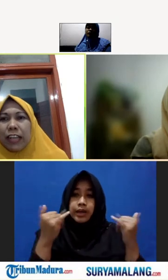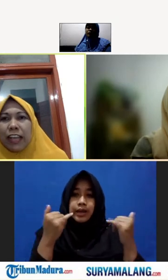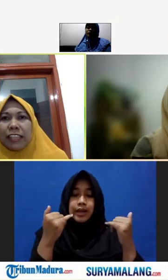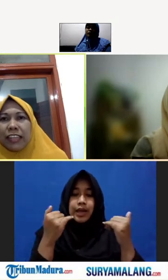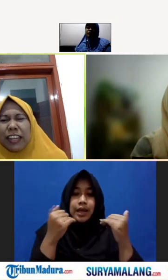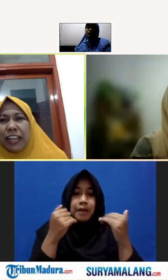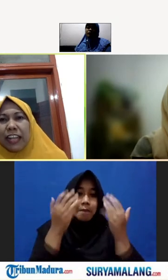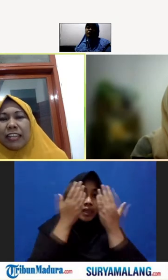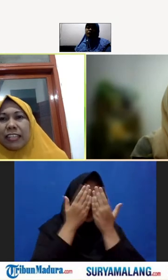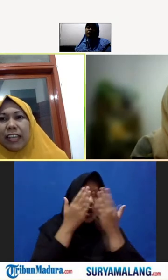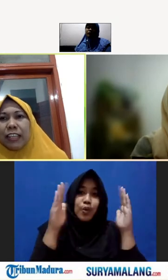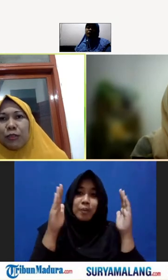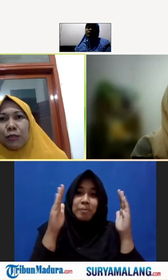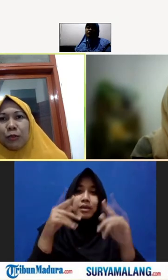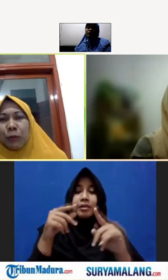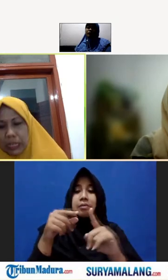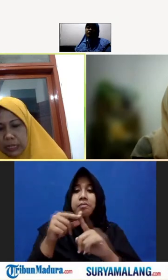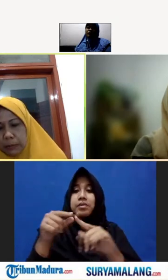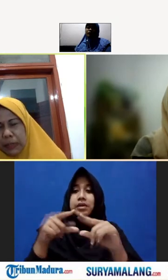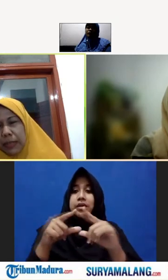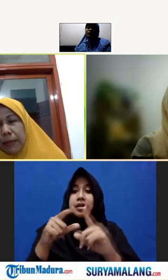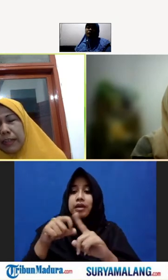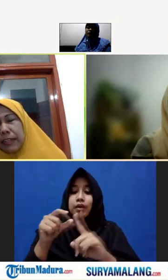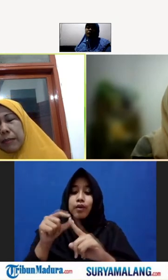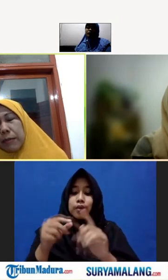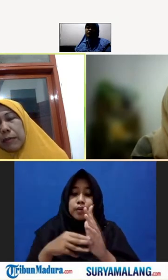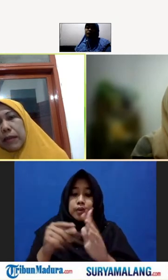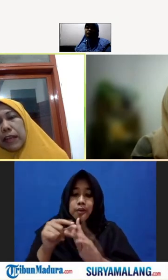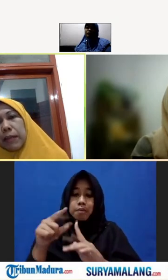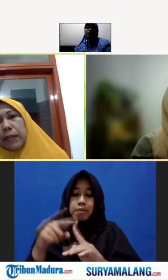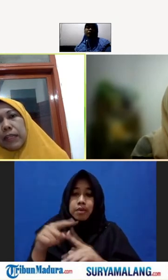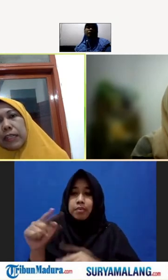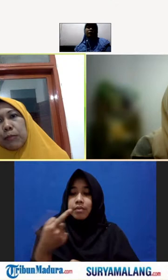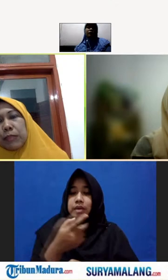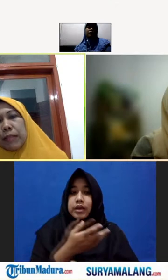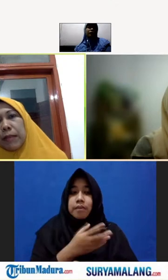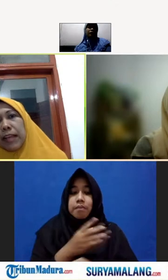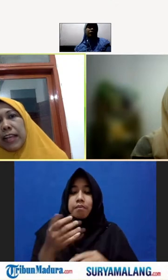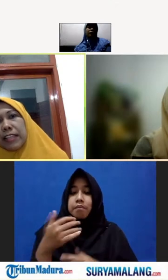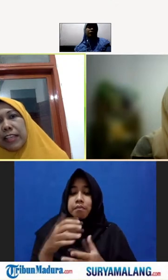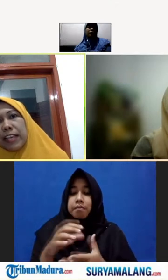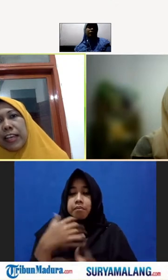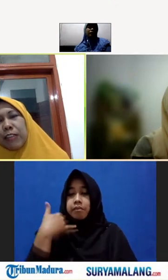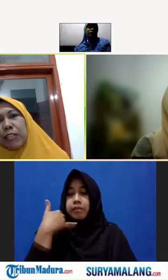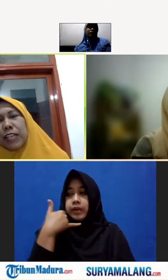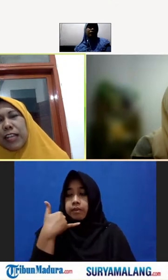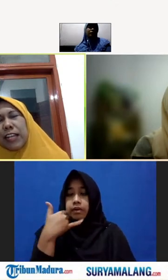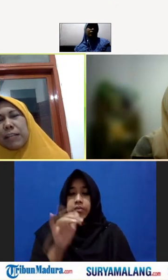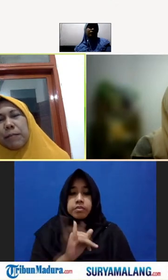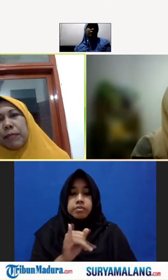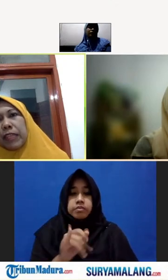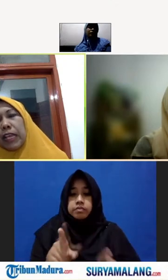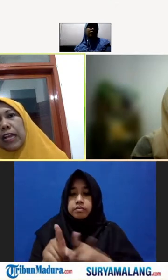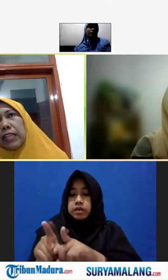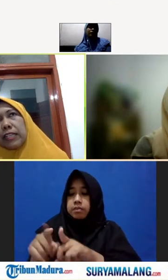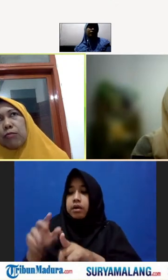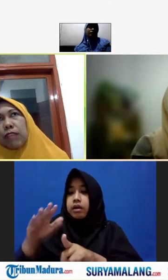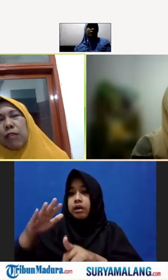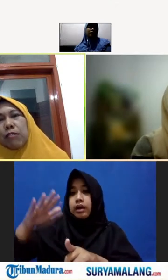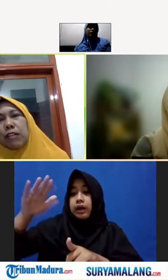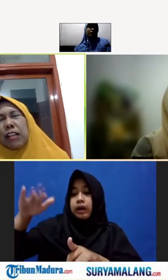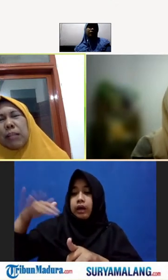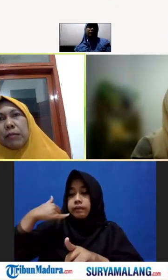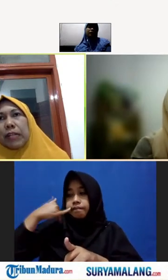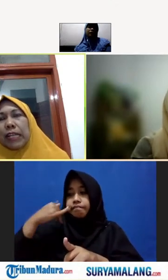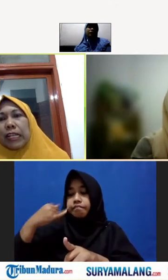dengan kakaknya, dengan adiknya itu. Pertama kan dia memang pegang HP sama kakaknya, terus sekarang kan ada satu